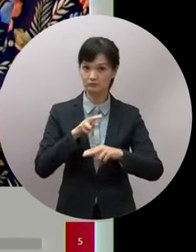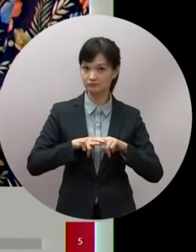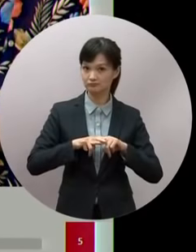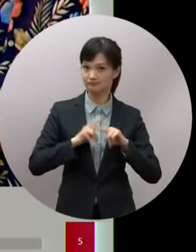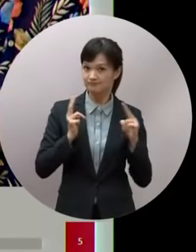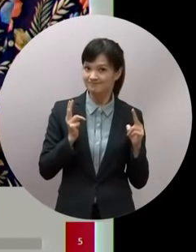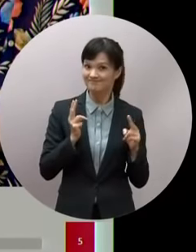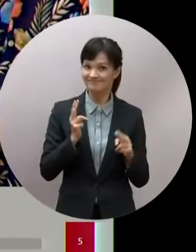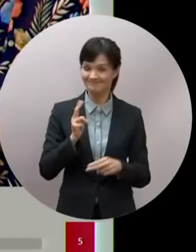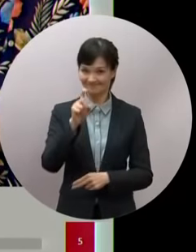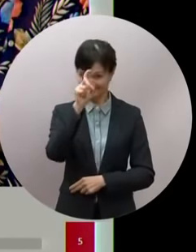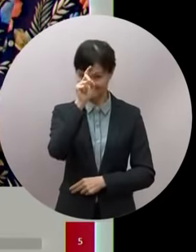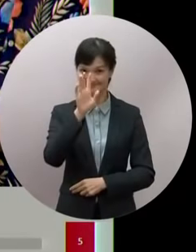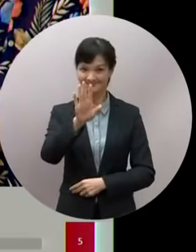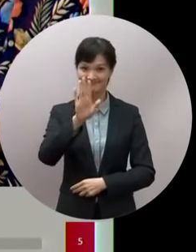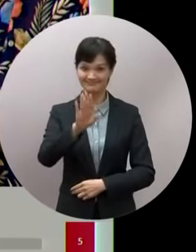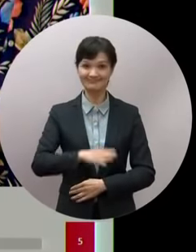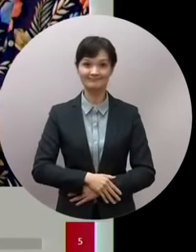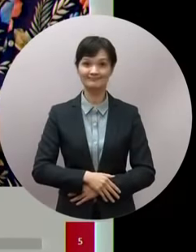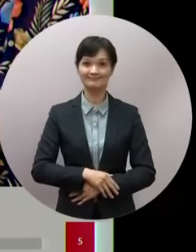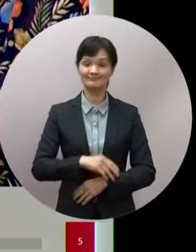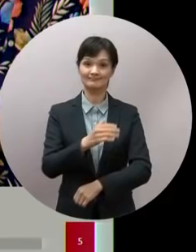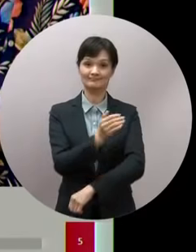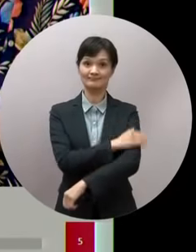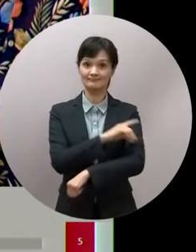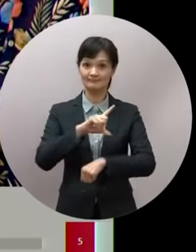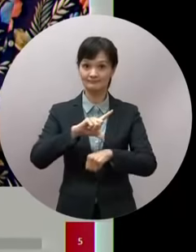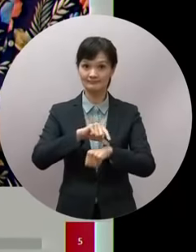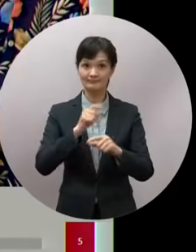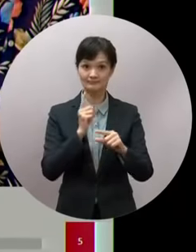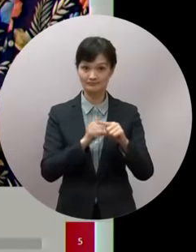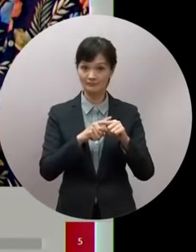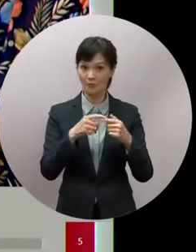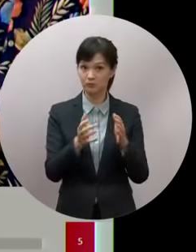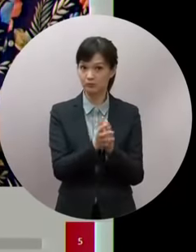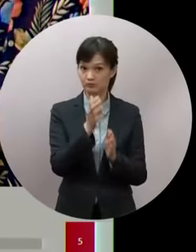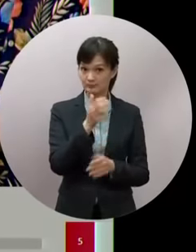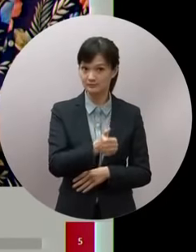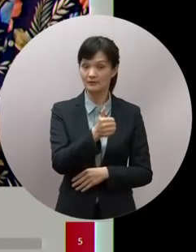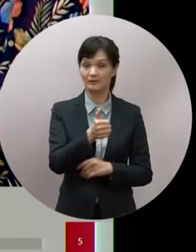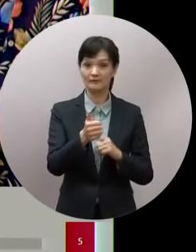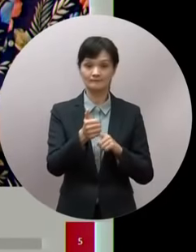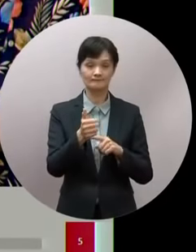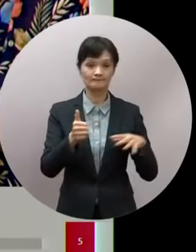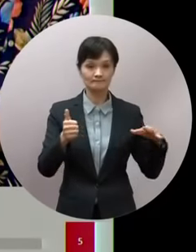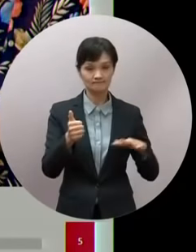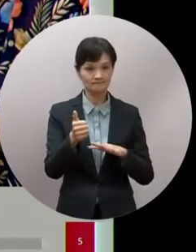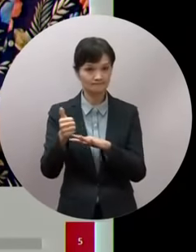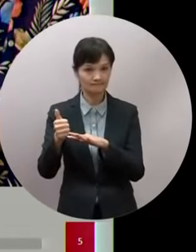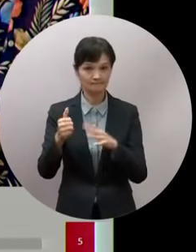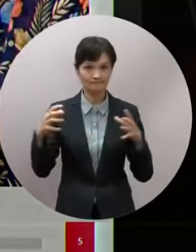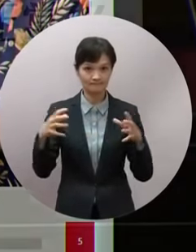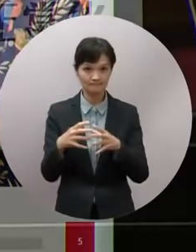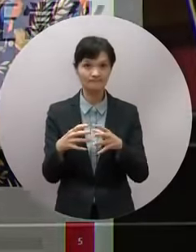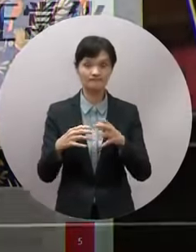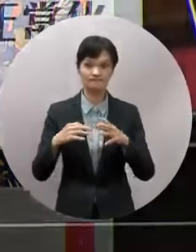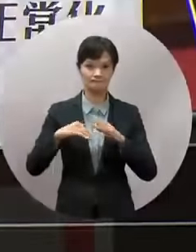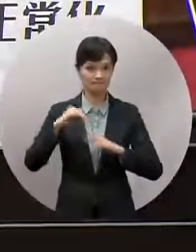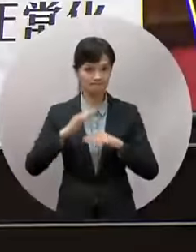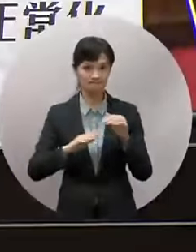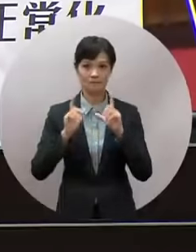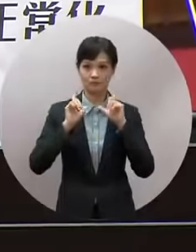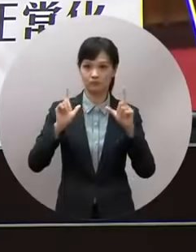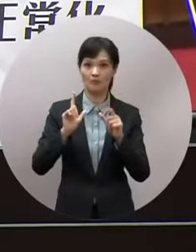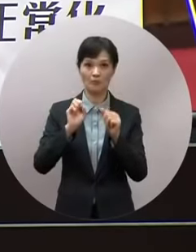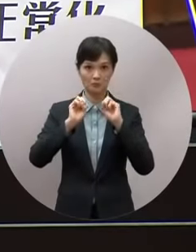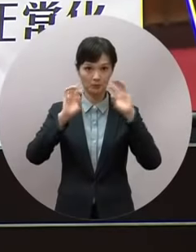钟部长全台湾开始一起往国内的松绑解禁一起来倡议，国人